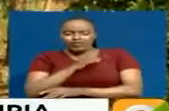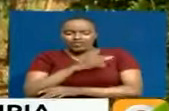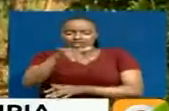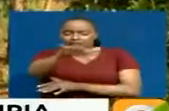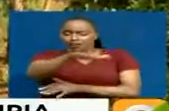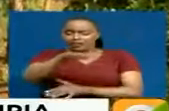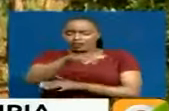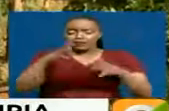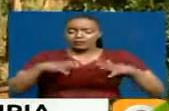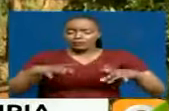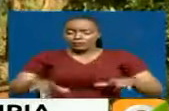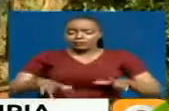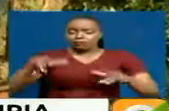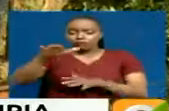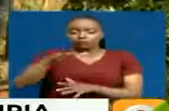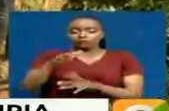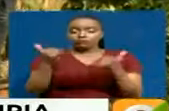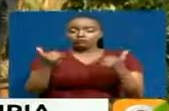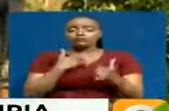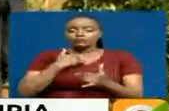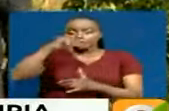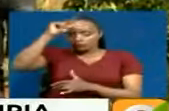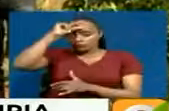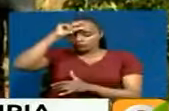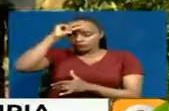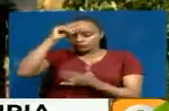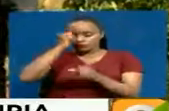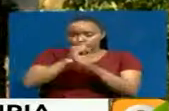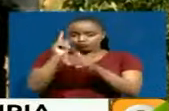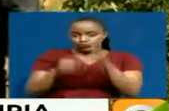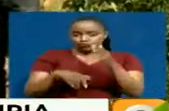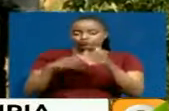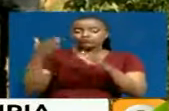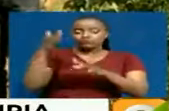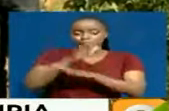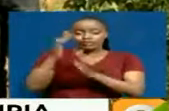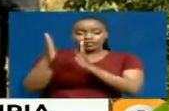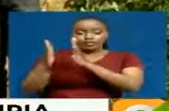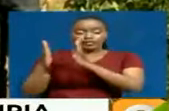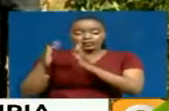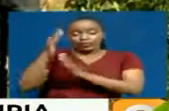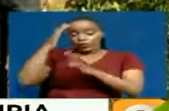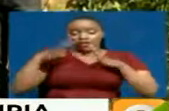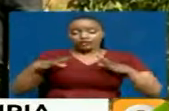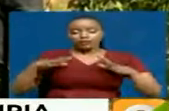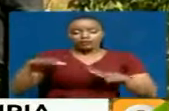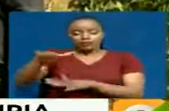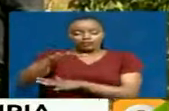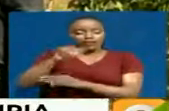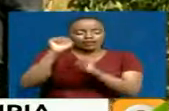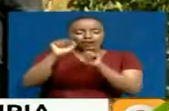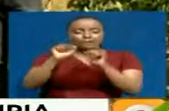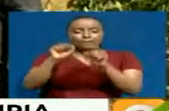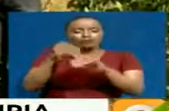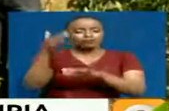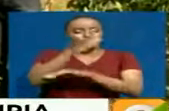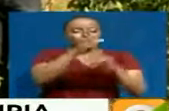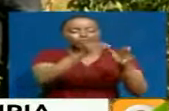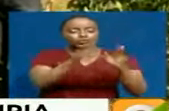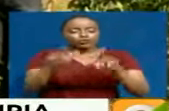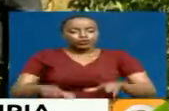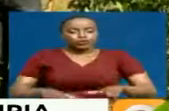hili. Na wenyeji wa hapa sasa wanaitaka serikali kuhakikisha kwamba imerejesha usalama ili wenyeji wa hapa warejelee